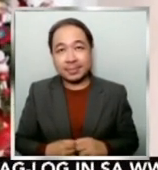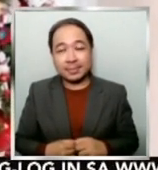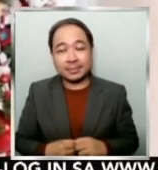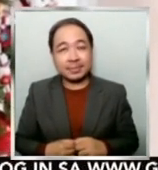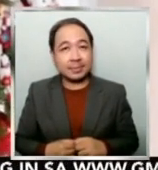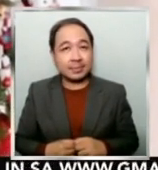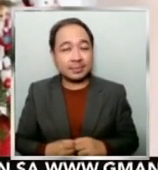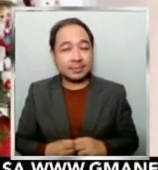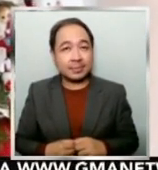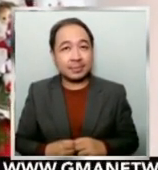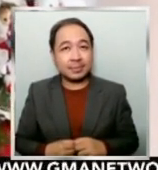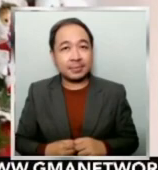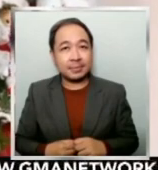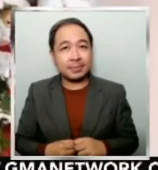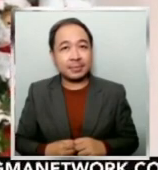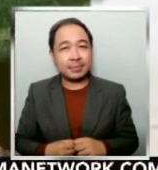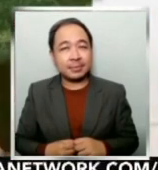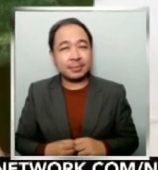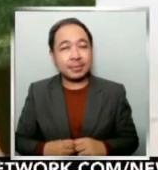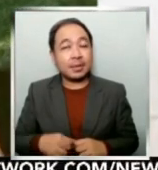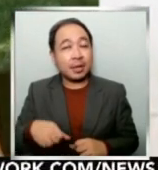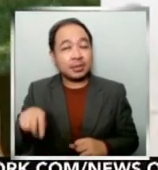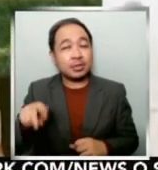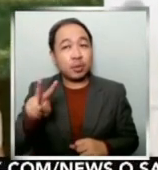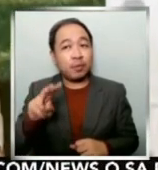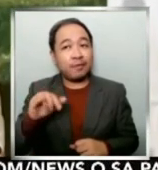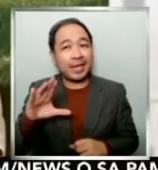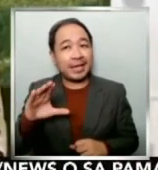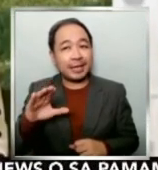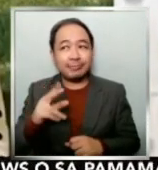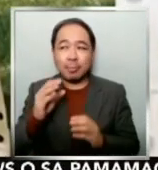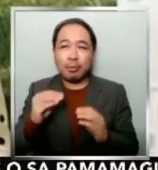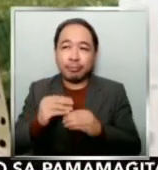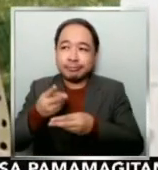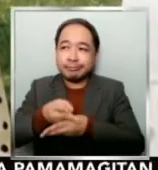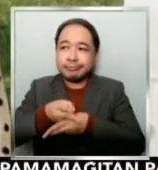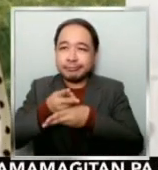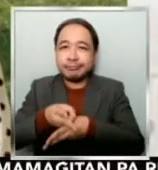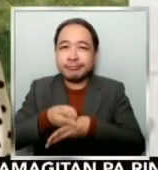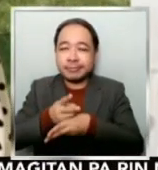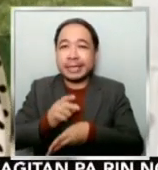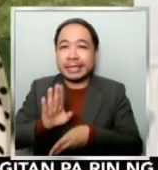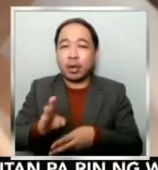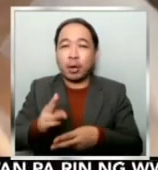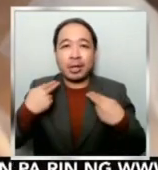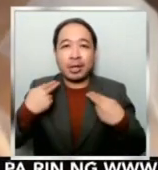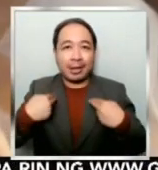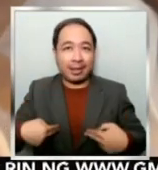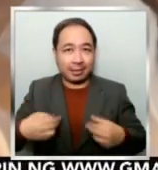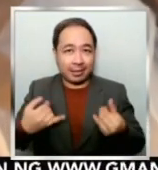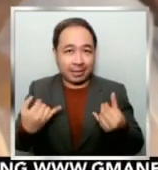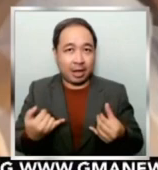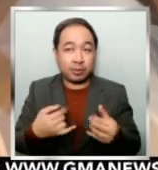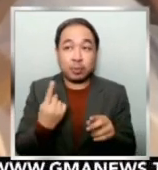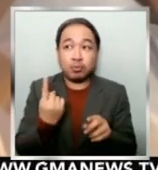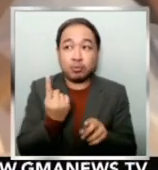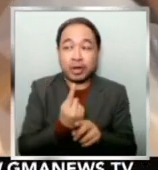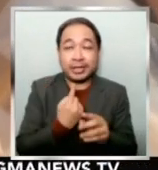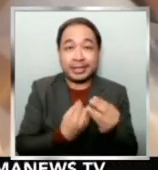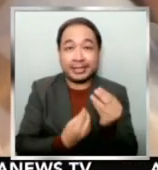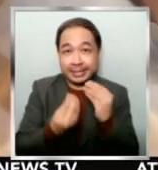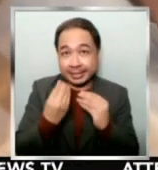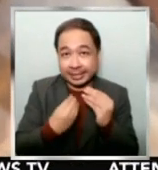Mas naging maalaga raw si Bossing Vic Soto sa kanyang pangangatawan ngayon mula sa tamang diet at